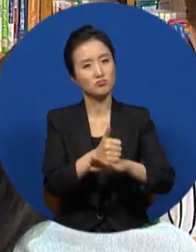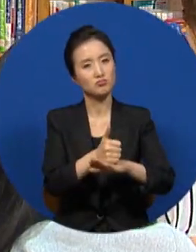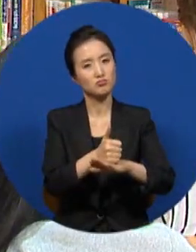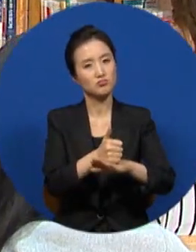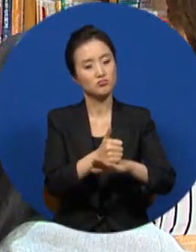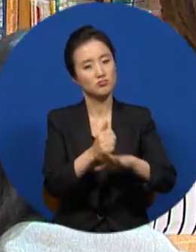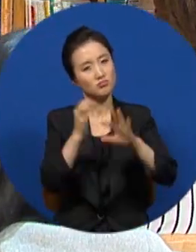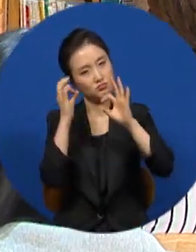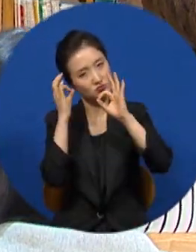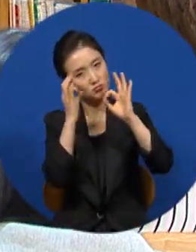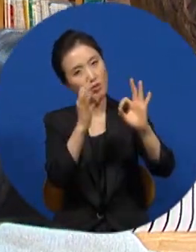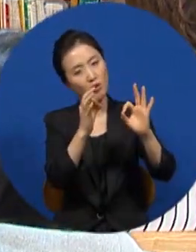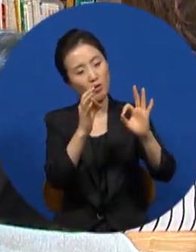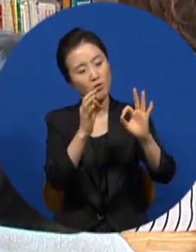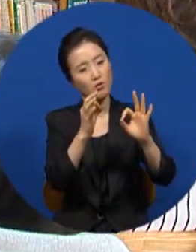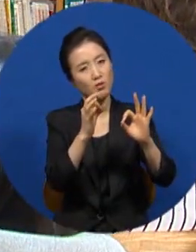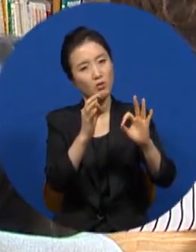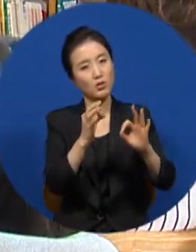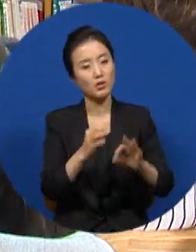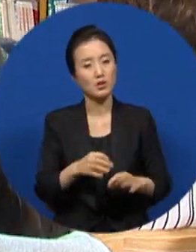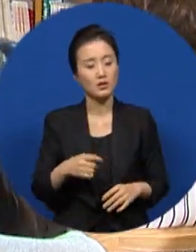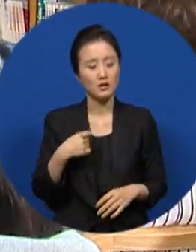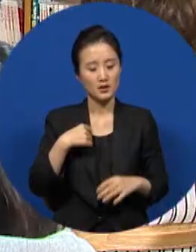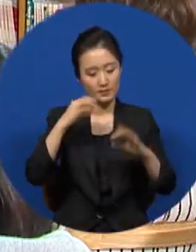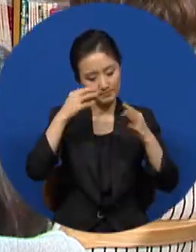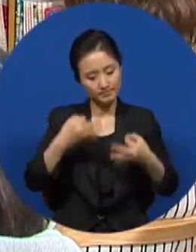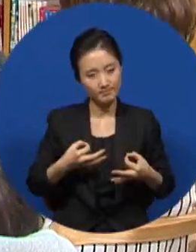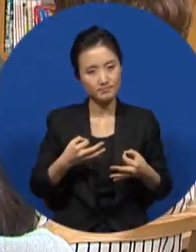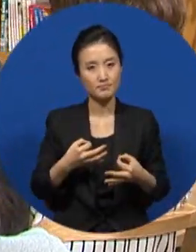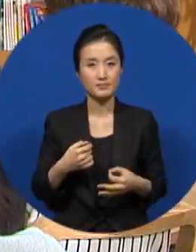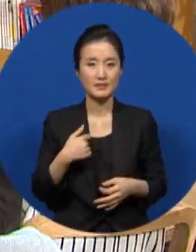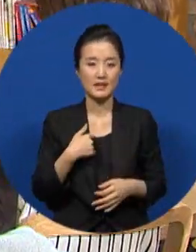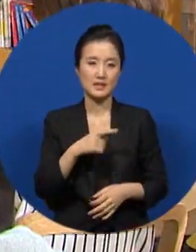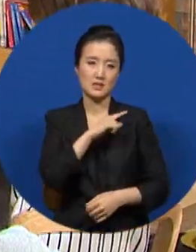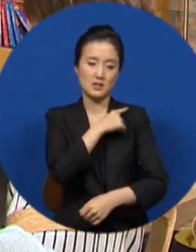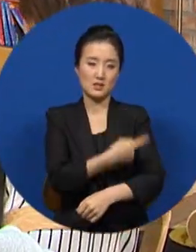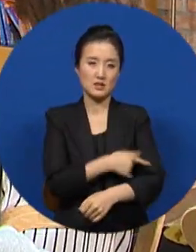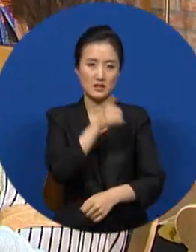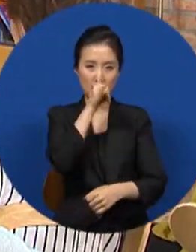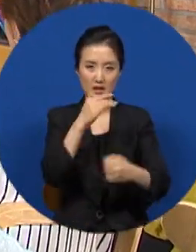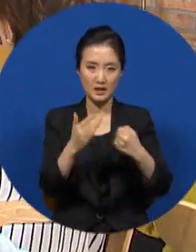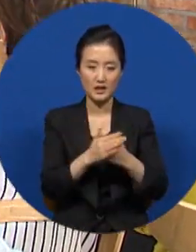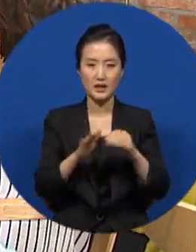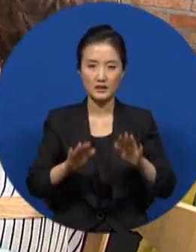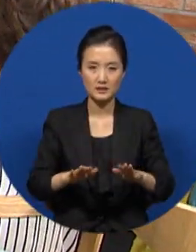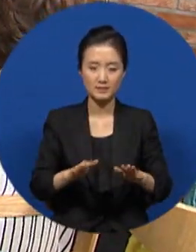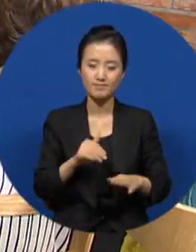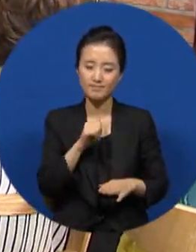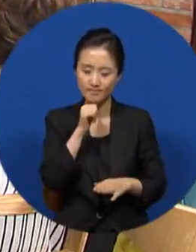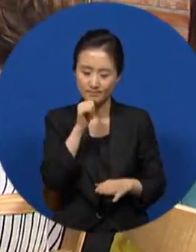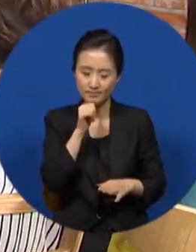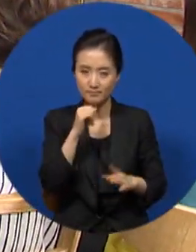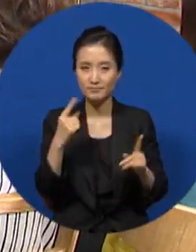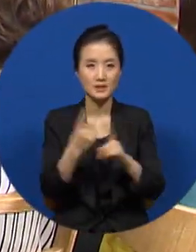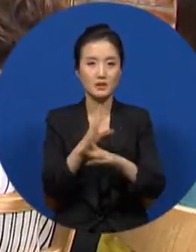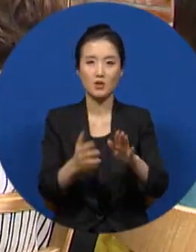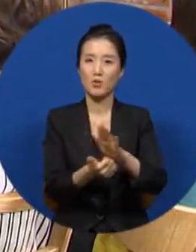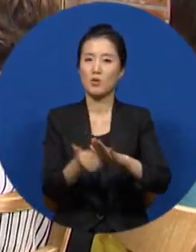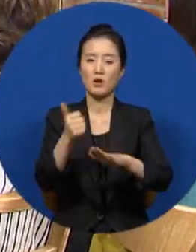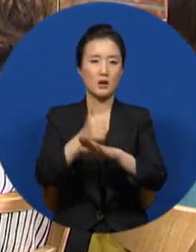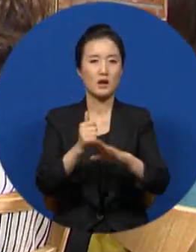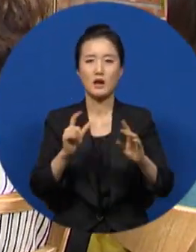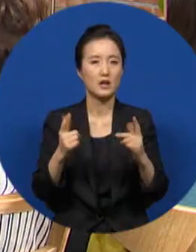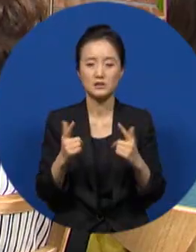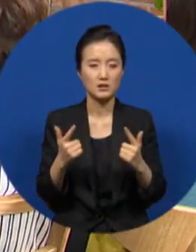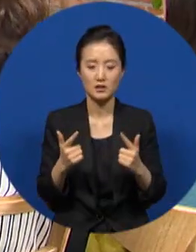있어서 재상이 되었던 것도 아니었다. 단지 시운이 맞았던 것뿐이야. 이렇게 이제 회고를 하게 됩니다. 죽음에 임박해서. 자, 그분으로부터 다시